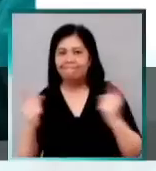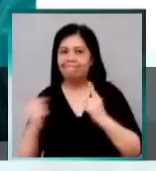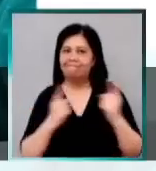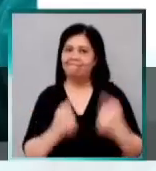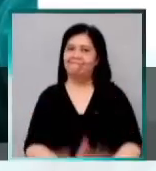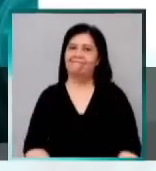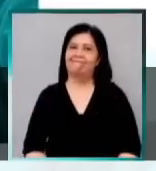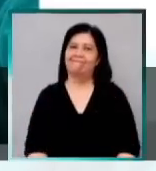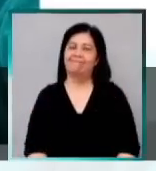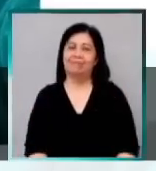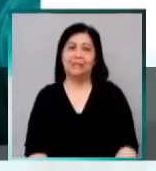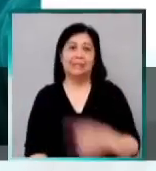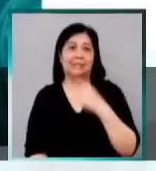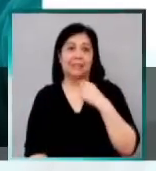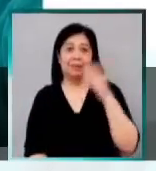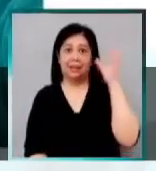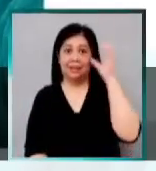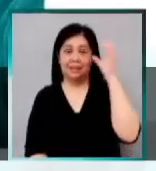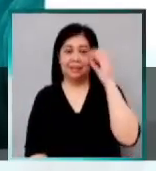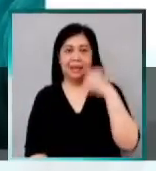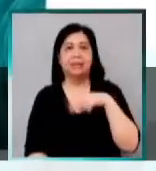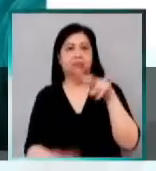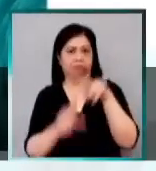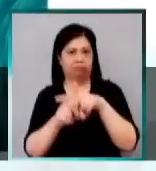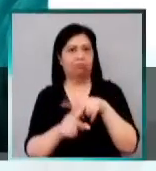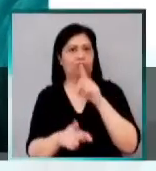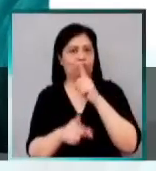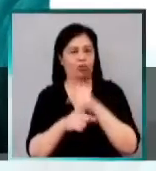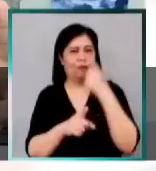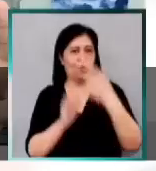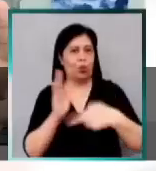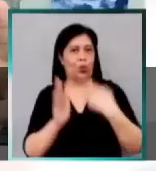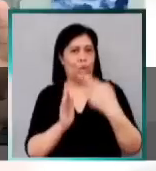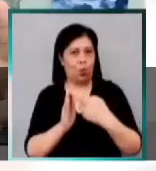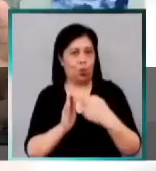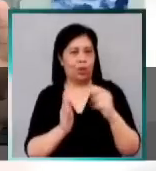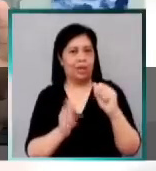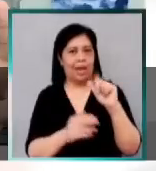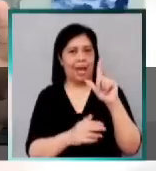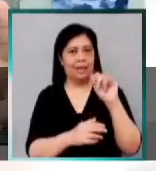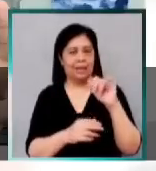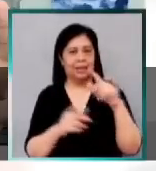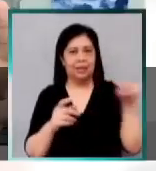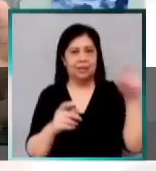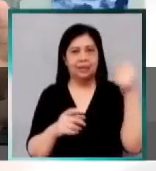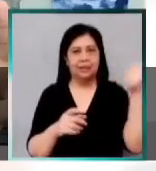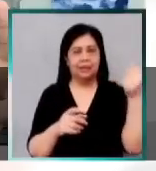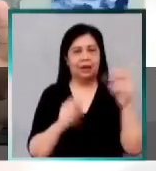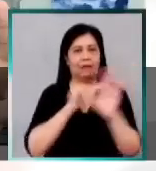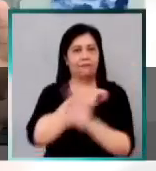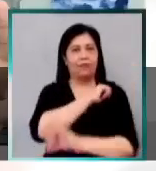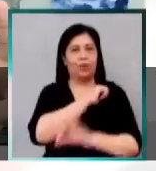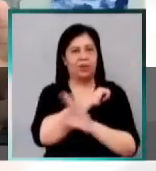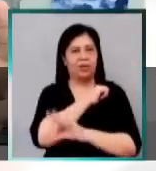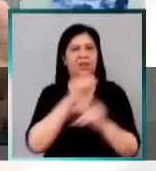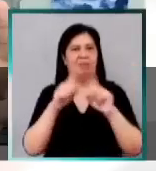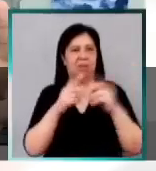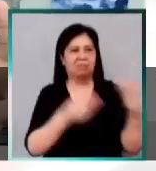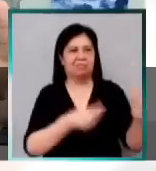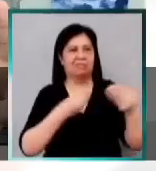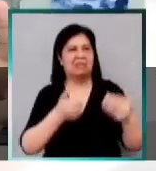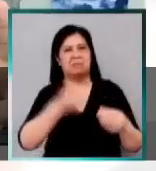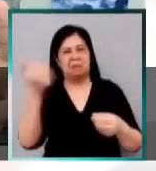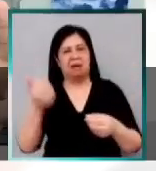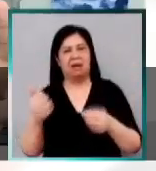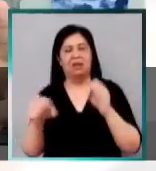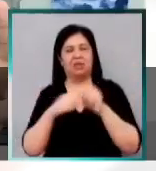Sabi pa ni Christian, nag-audition talaga siya para sa role ni Ali o nung isang foreigner. Pero napunta ito sa iba kaya akala